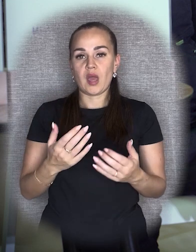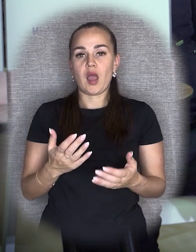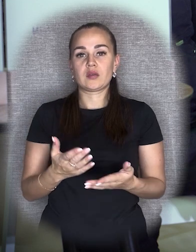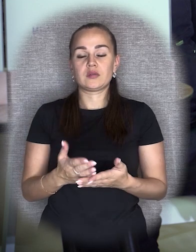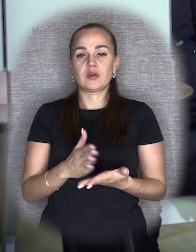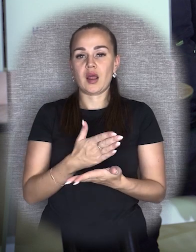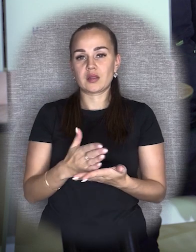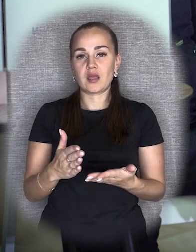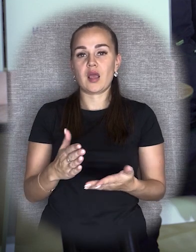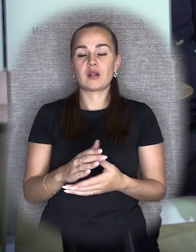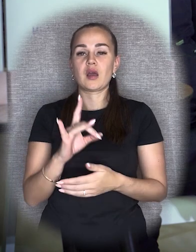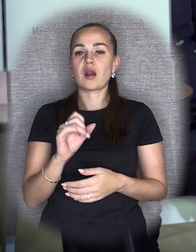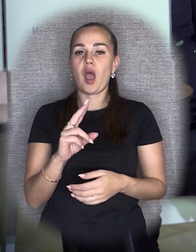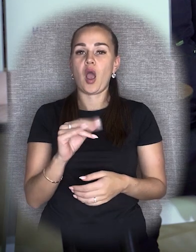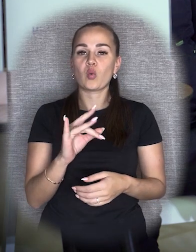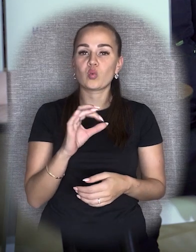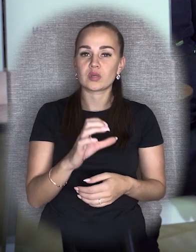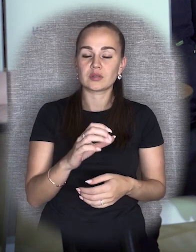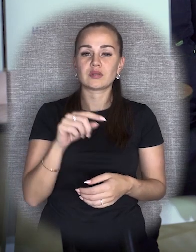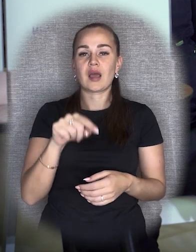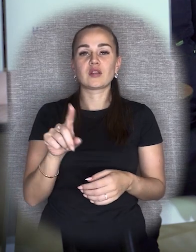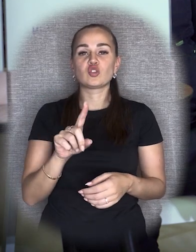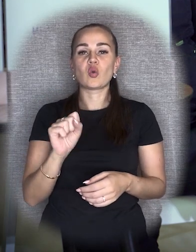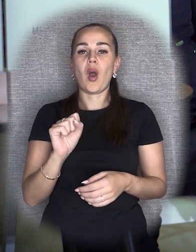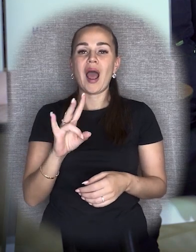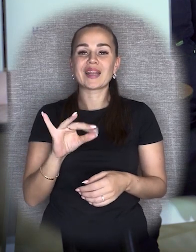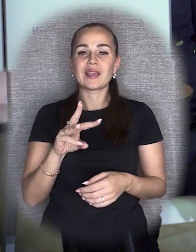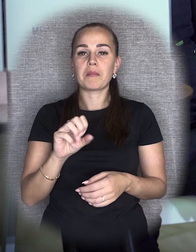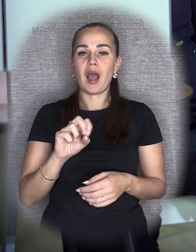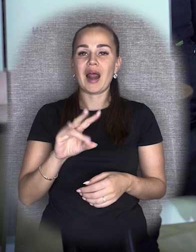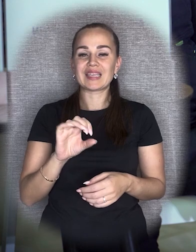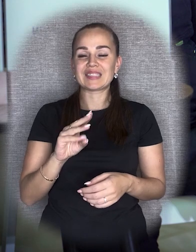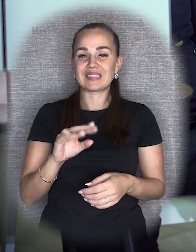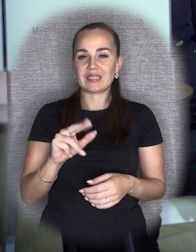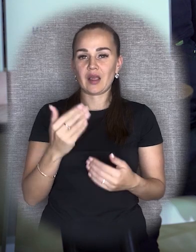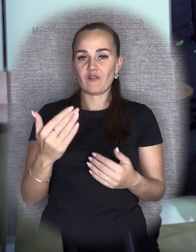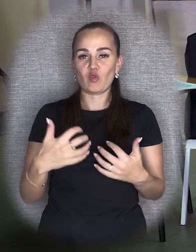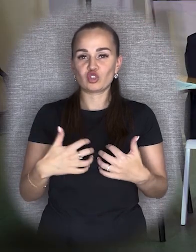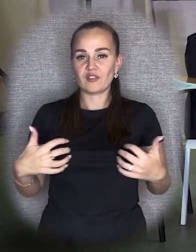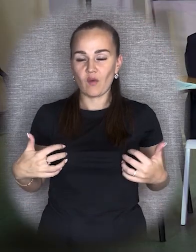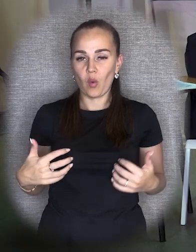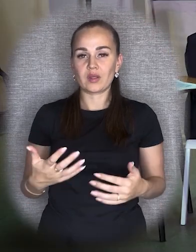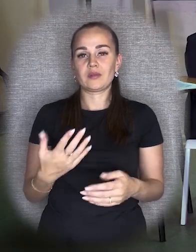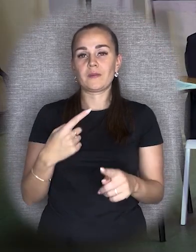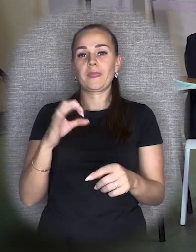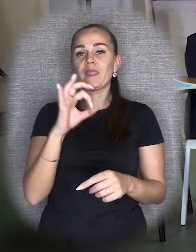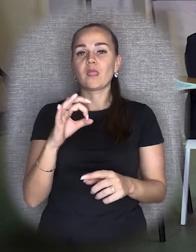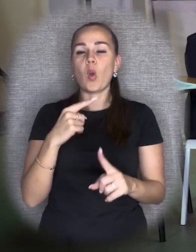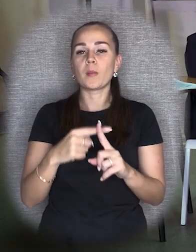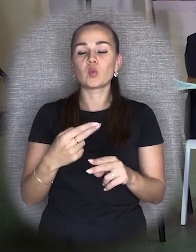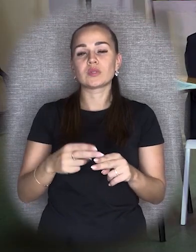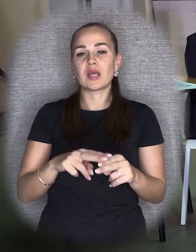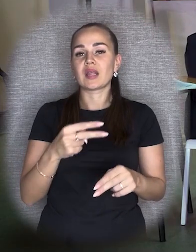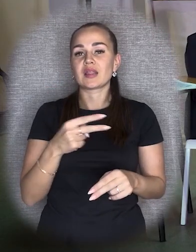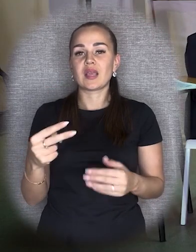нас разделы «Ракурс», посвященный анималистике в скульптуре, «0+», понятно, что это тема